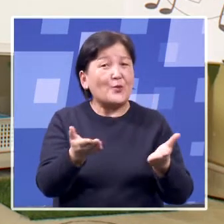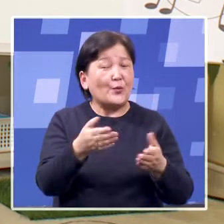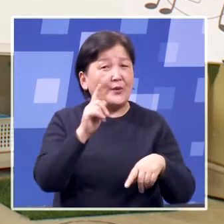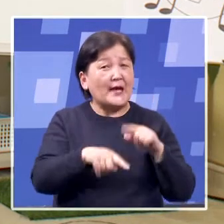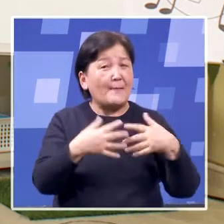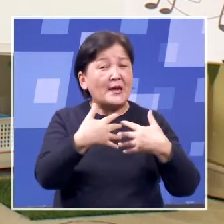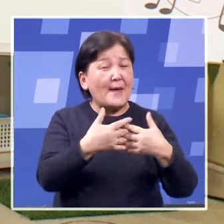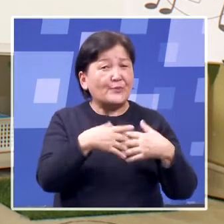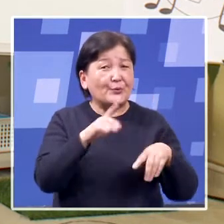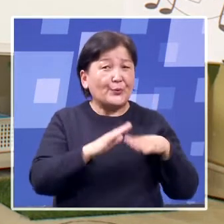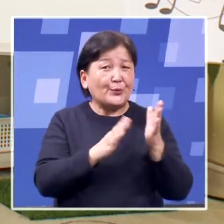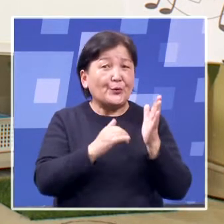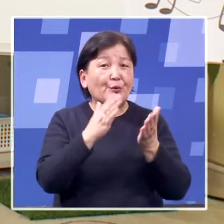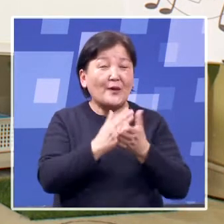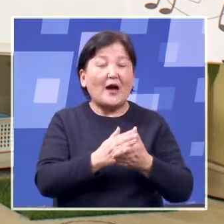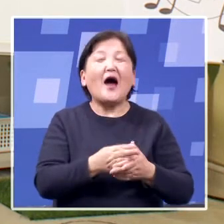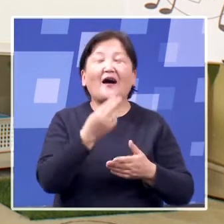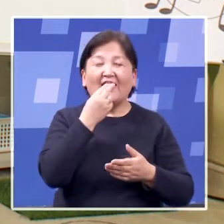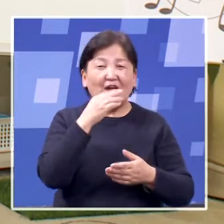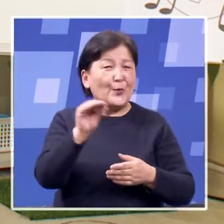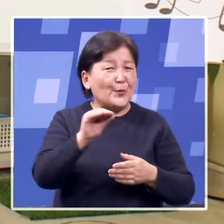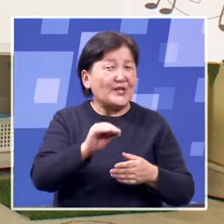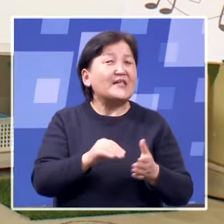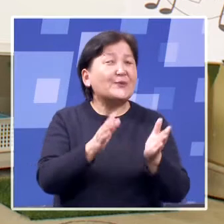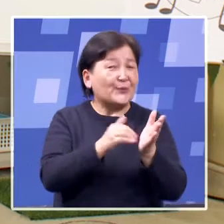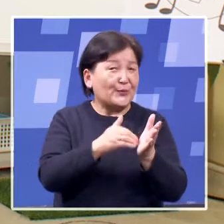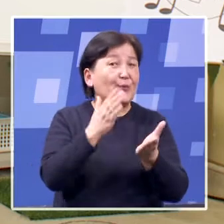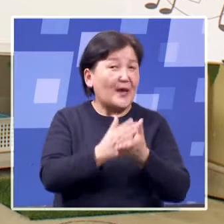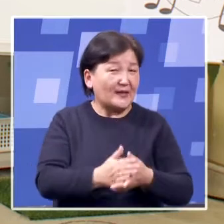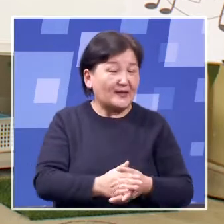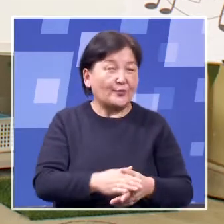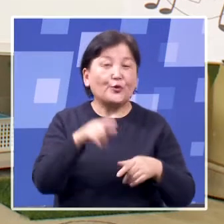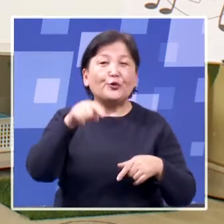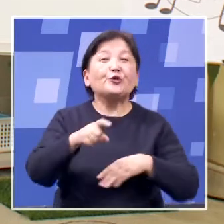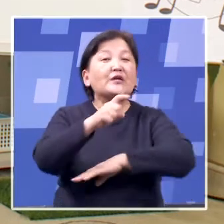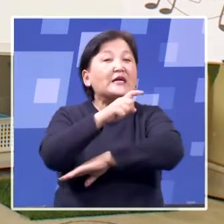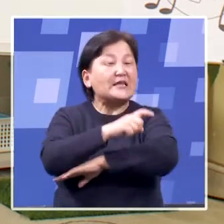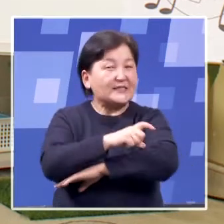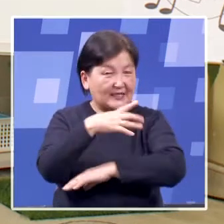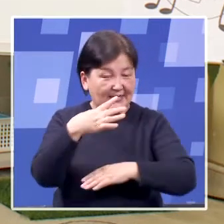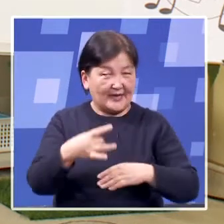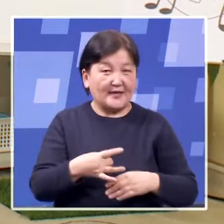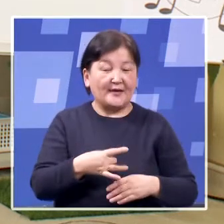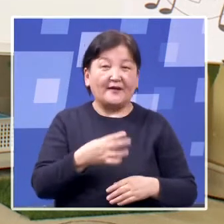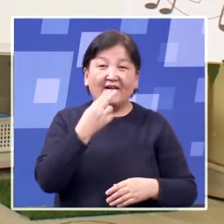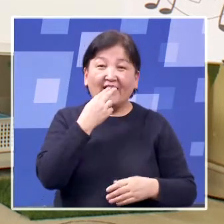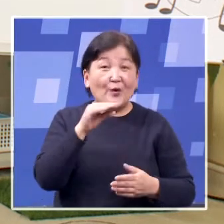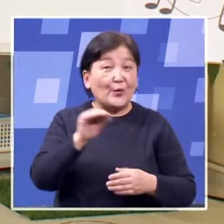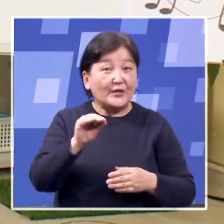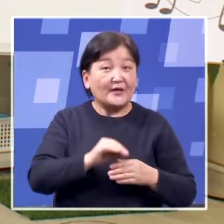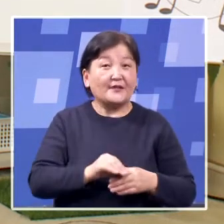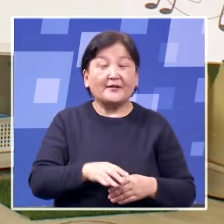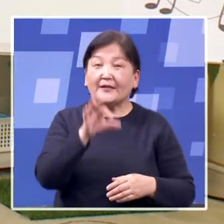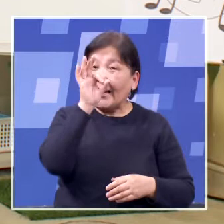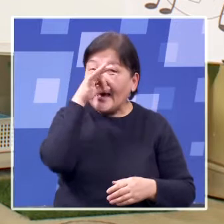Хулган дутуу байна тийм үү? За, өнөөдрийн хичээлээр хулган, үнээ, гахай гурван амтныг